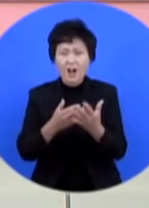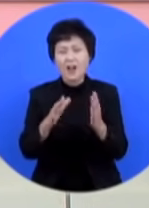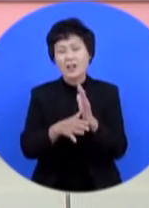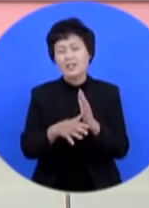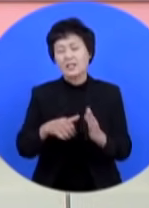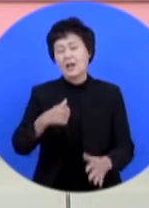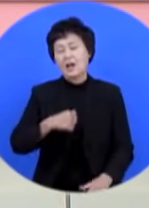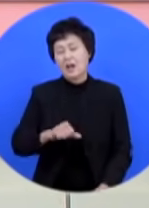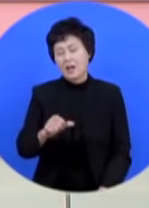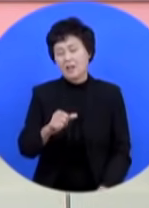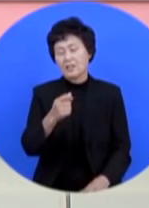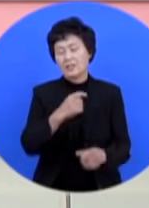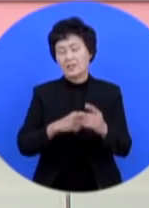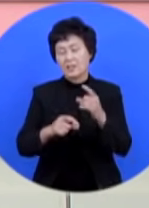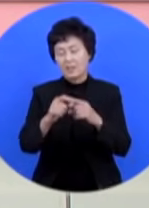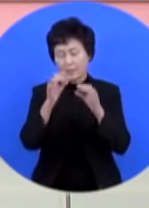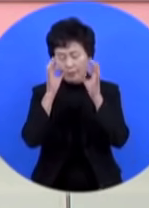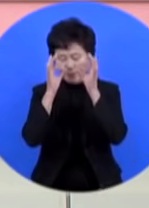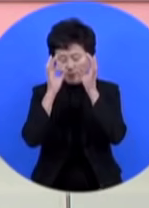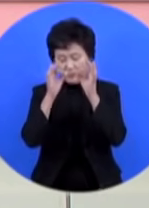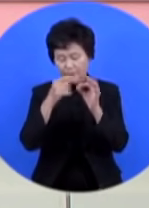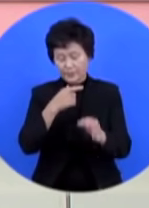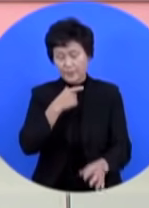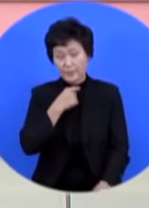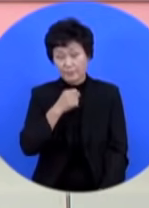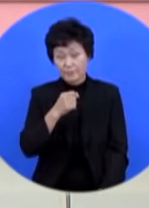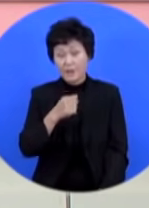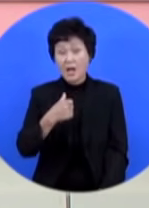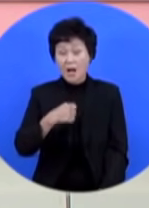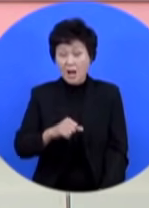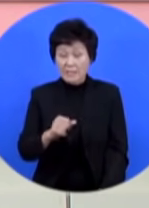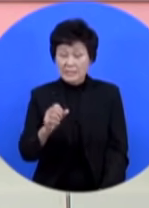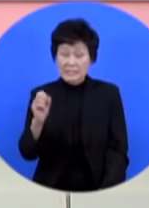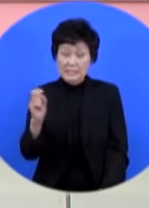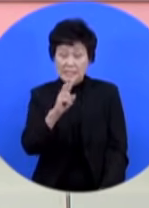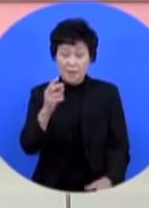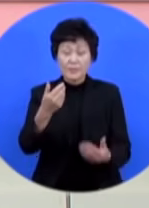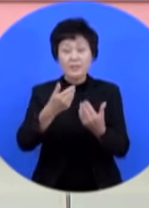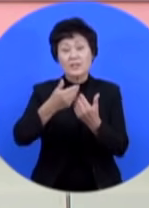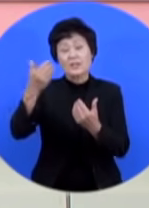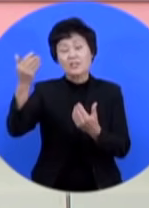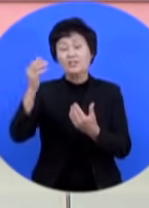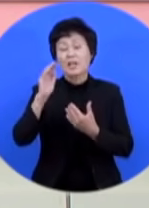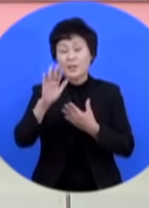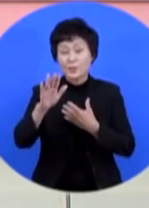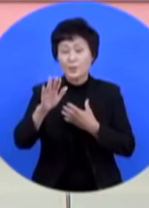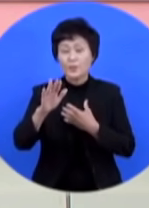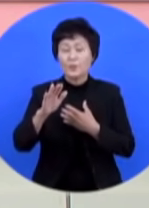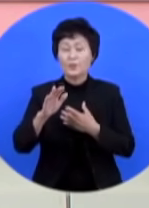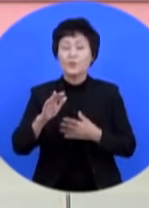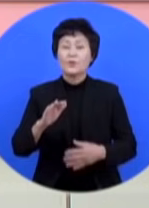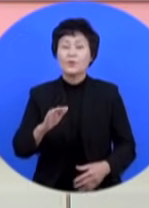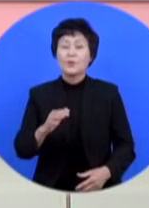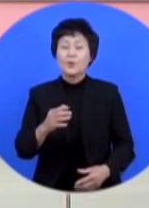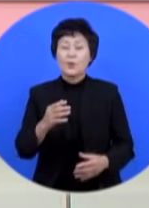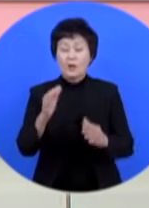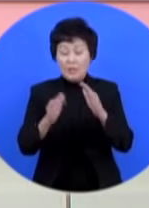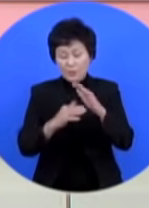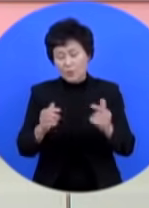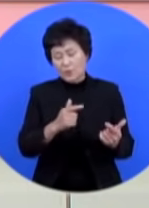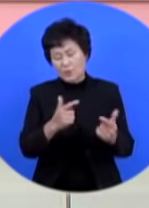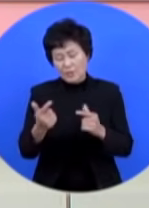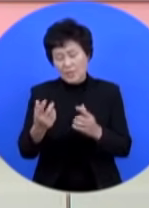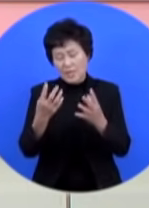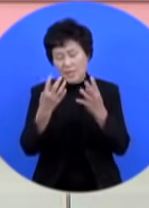그렇습니다. 아들이 갑자기 떠난 이후에는 성도들이 저희 부부의 허전한 마음을 달래주기 위해서 명절에 많이